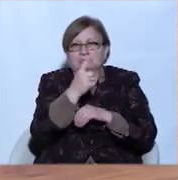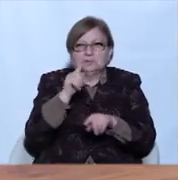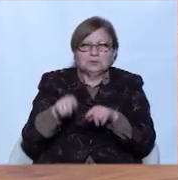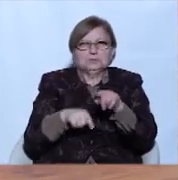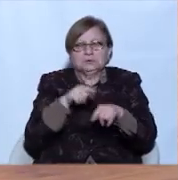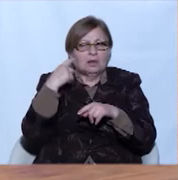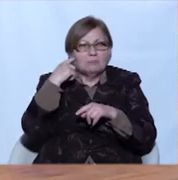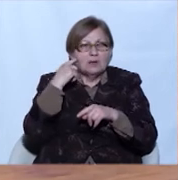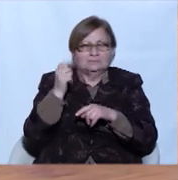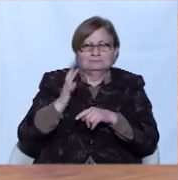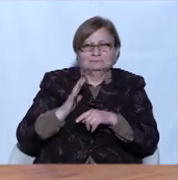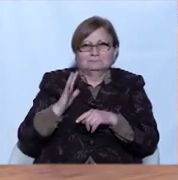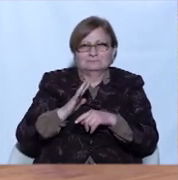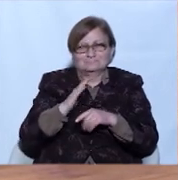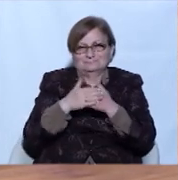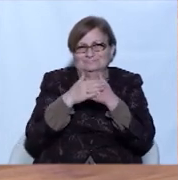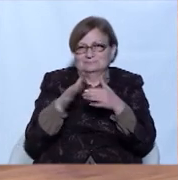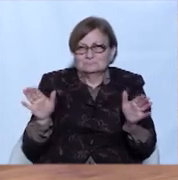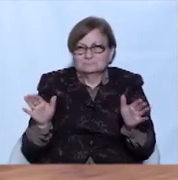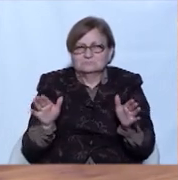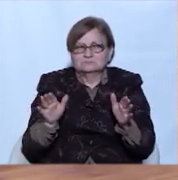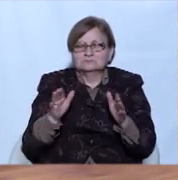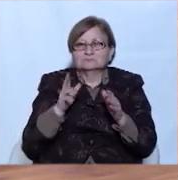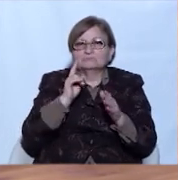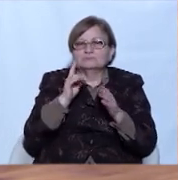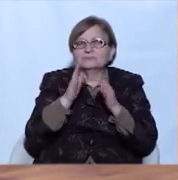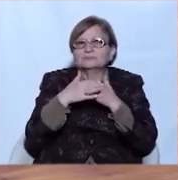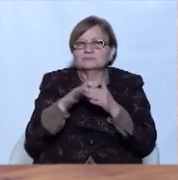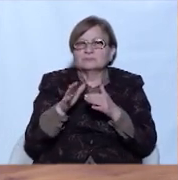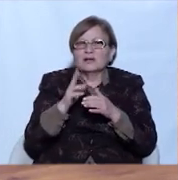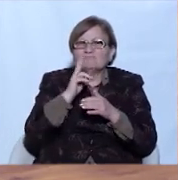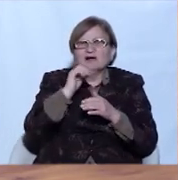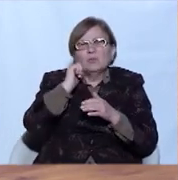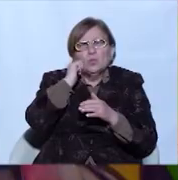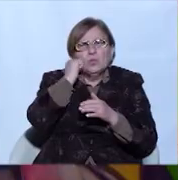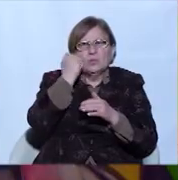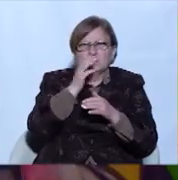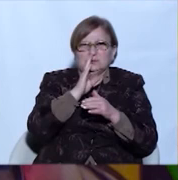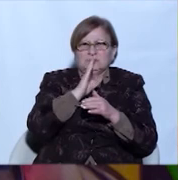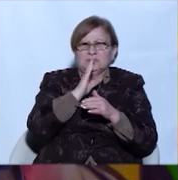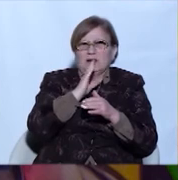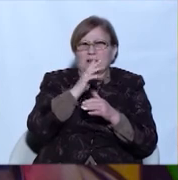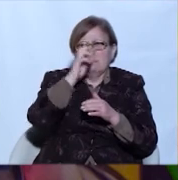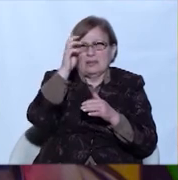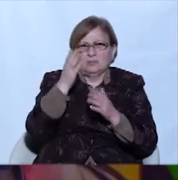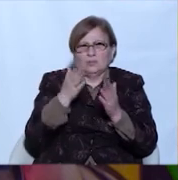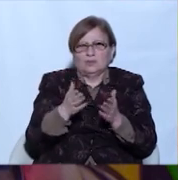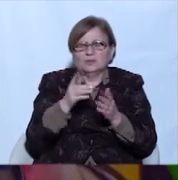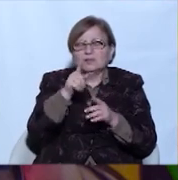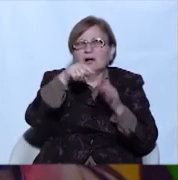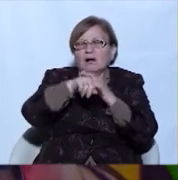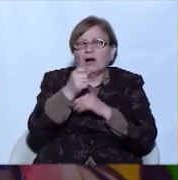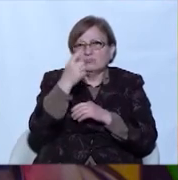რაღაცა ნაბიჯების ხმა და კარი გააღო. გააღო კარი მოხუცმა ქალბატონმა, რომელიც იყო